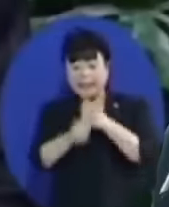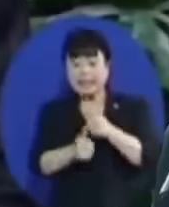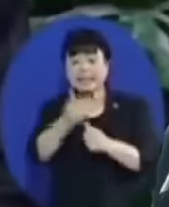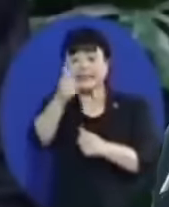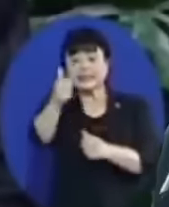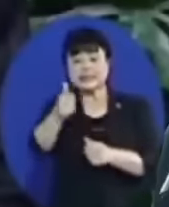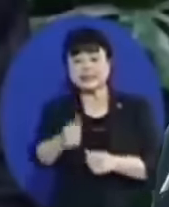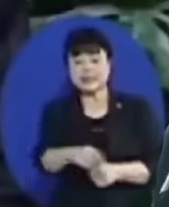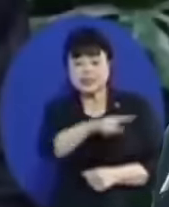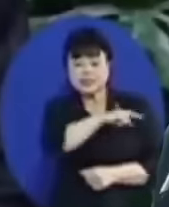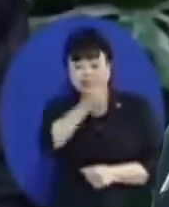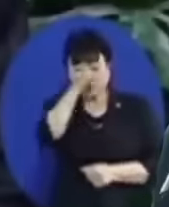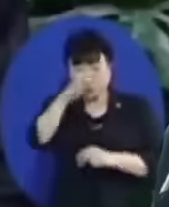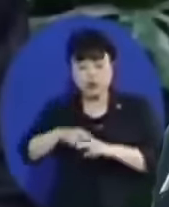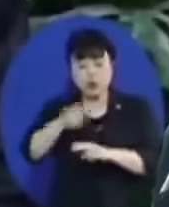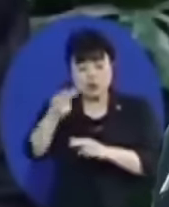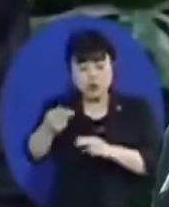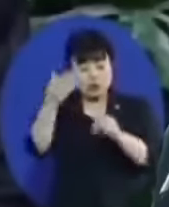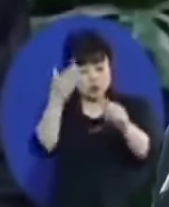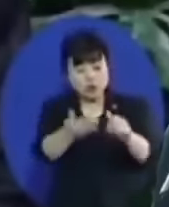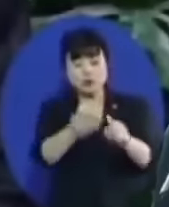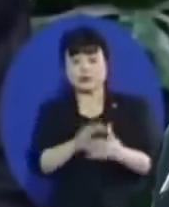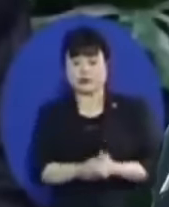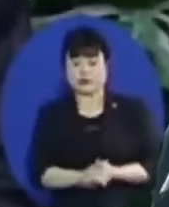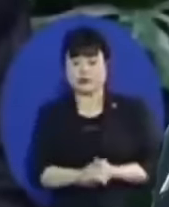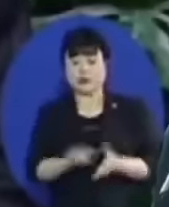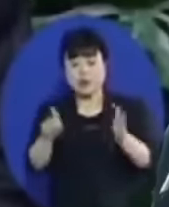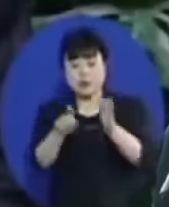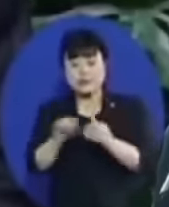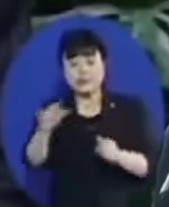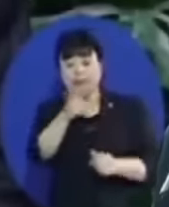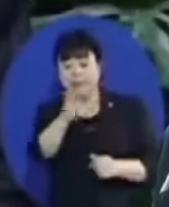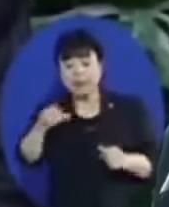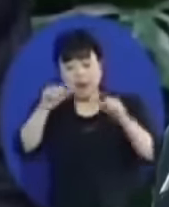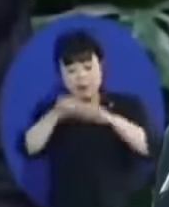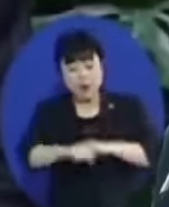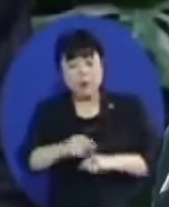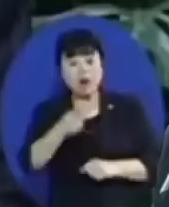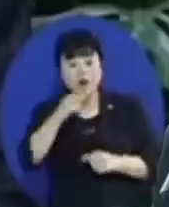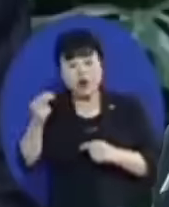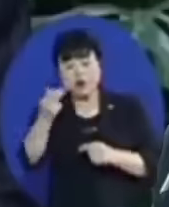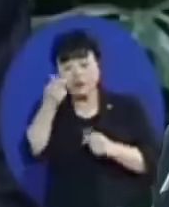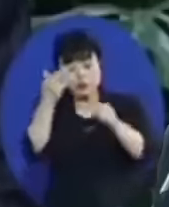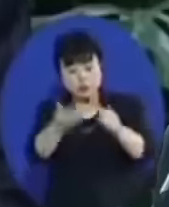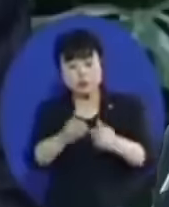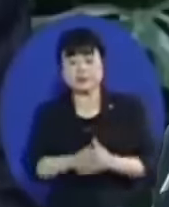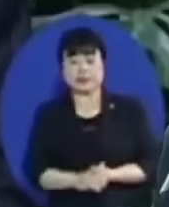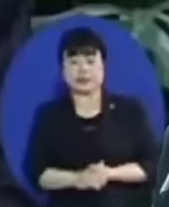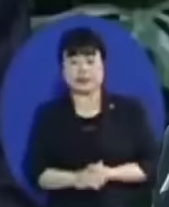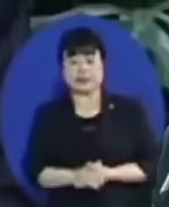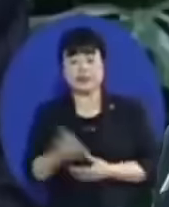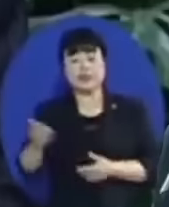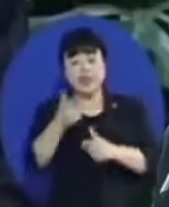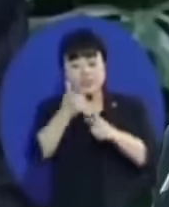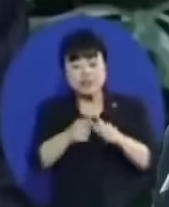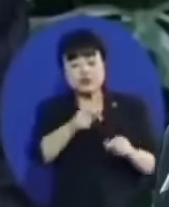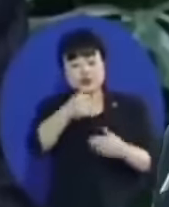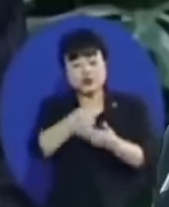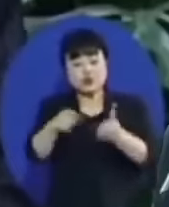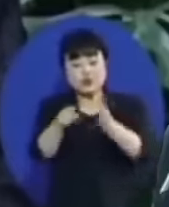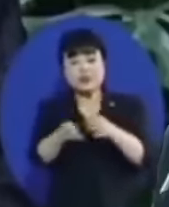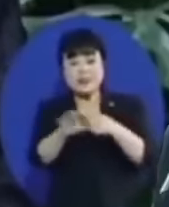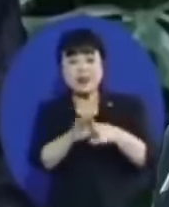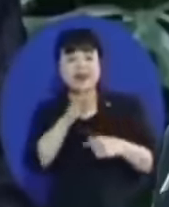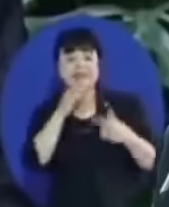가진 최고의 선물을 우리에게 주어서 믿는 자마다 멸망하지 않고 영생을 얻게 했습니다. 오늘 여러분 예수를 구주로 믿으시면